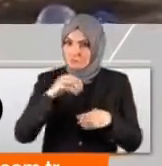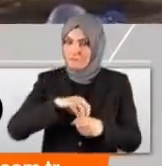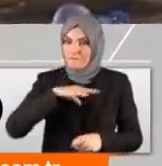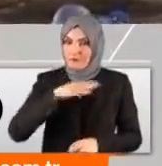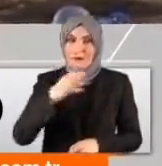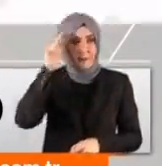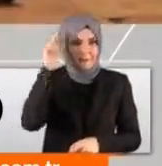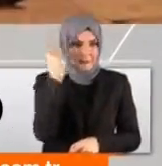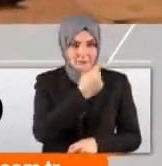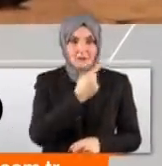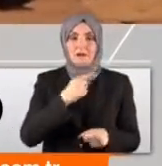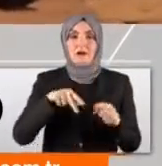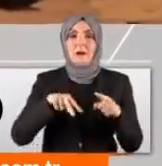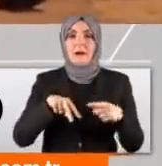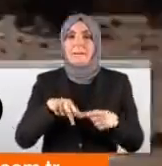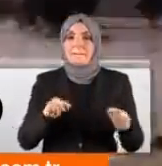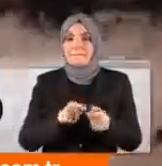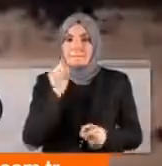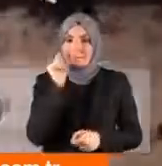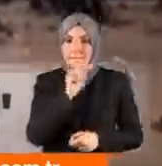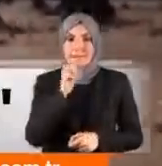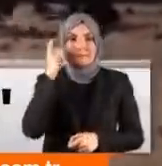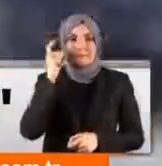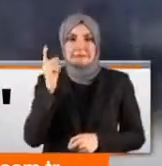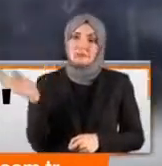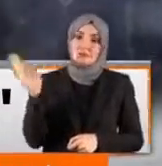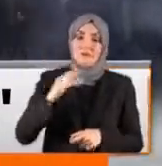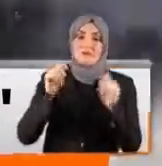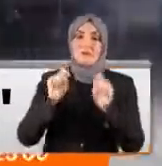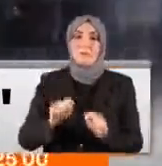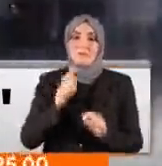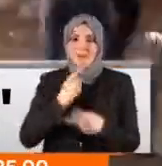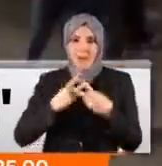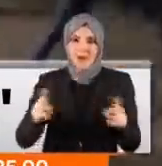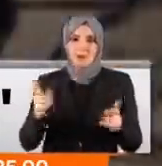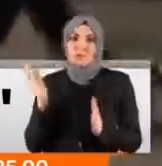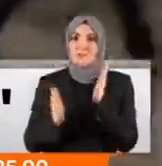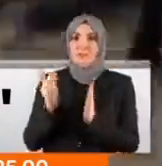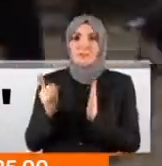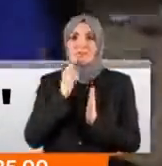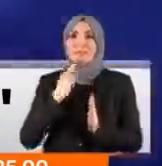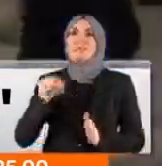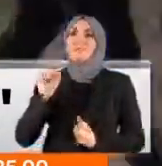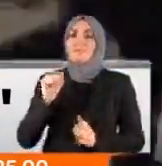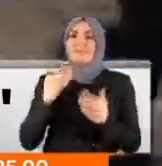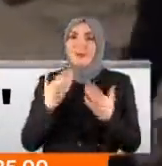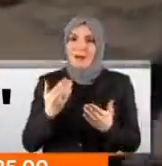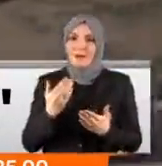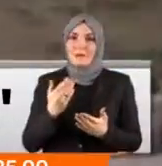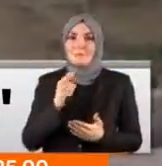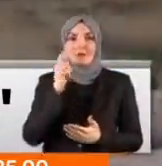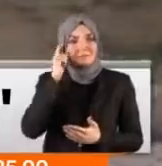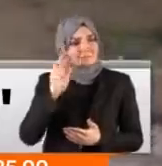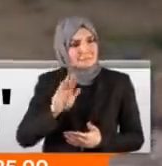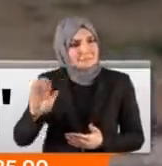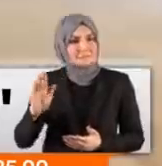Devletleri ve Avrupa Birliği İsrail'e çağrıda bulundu açık açık saldırı girişimi diyemediler ama sükunet çağrısında bulundular